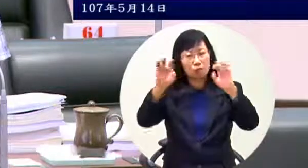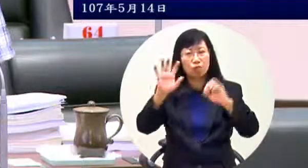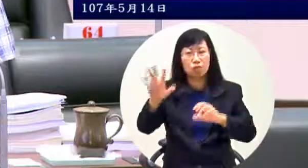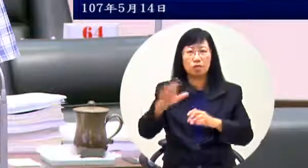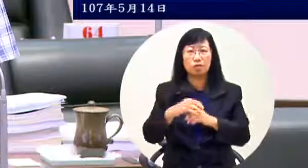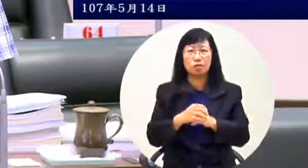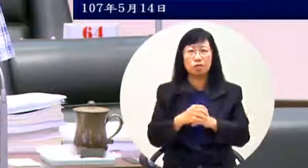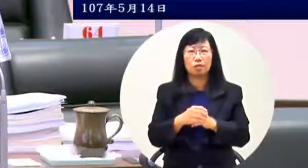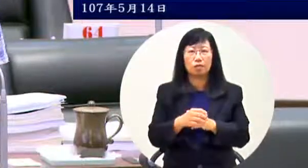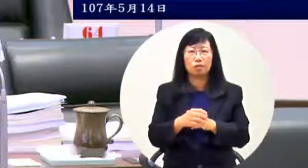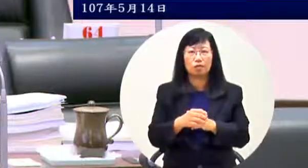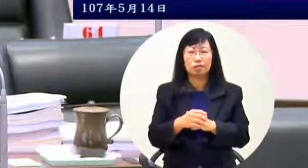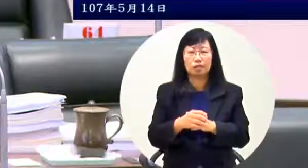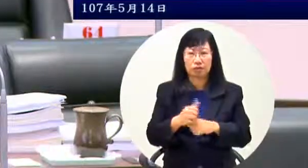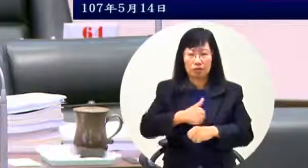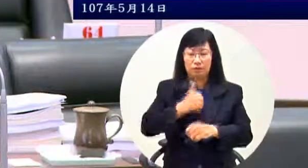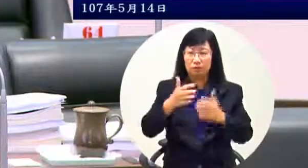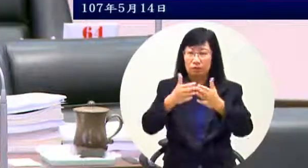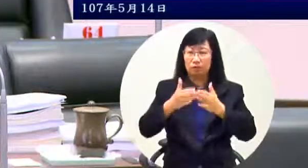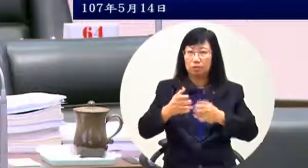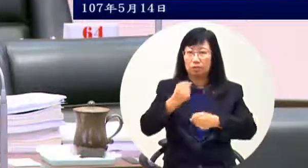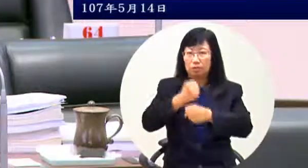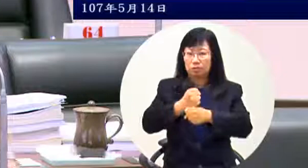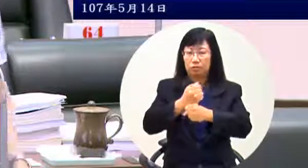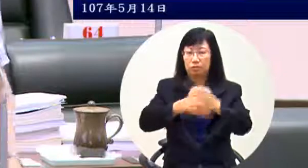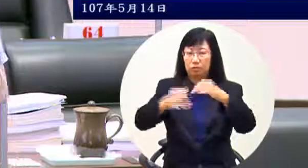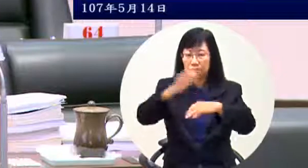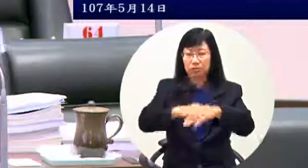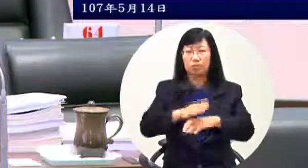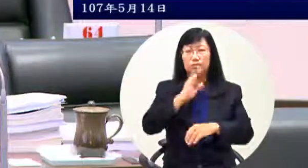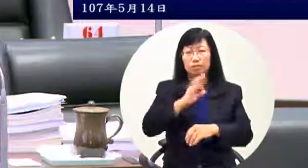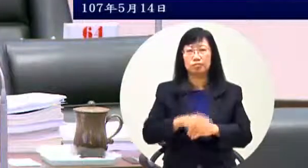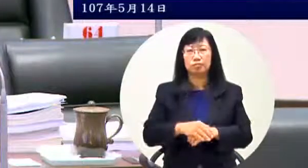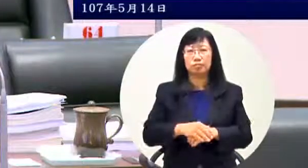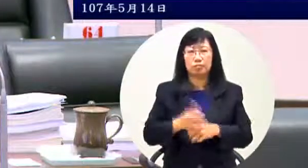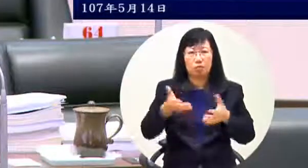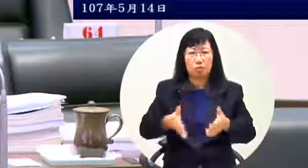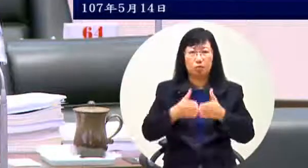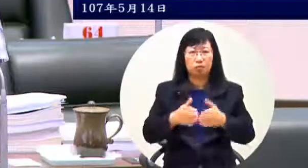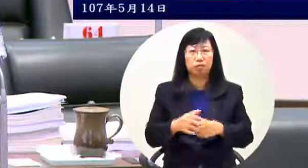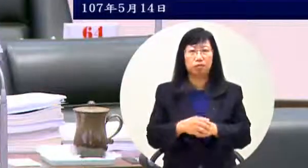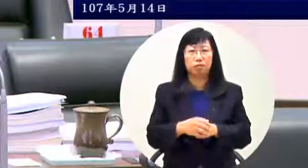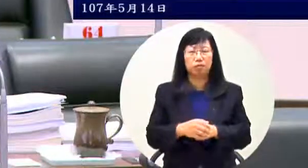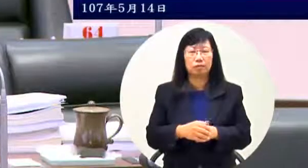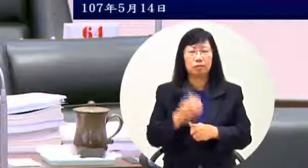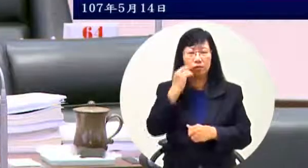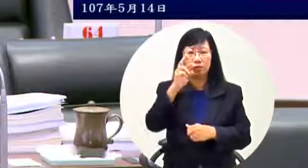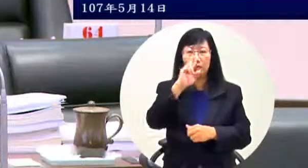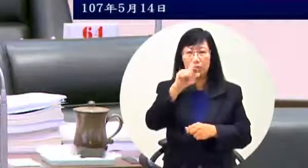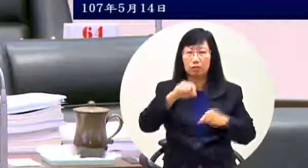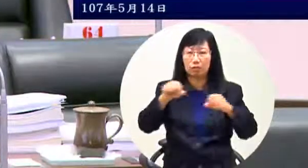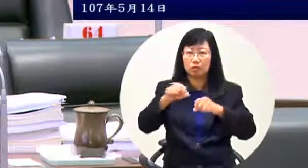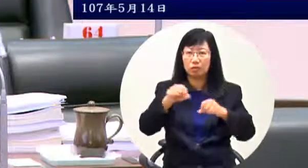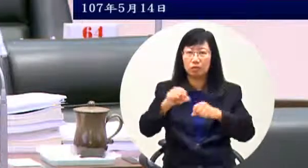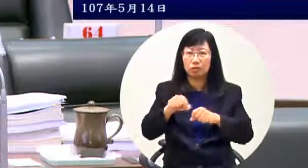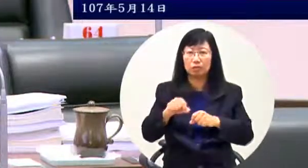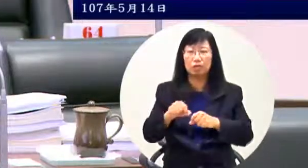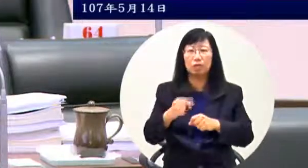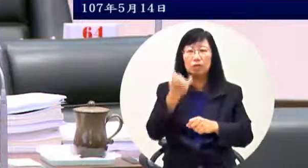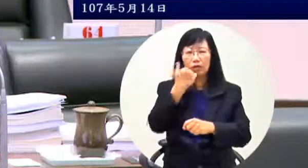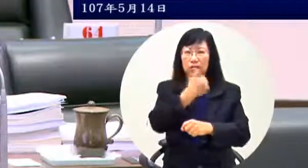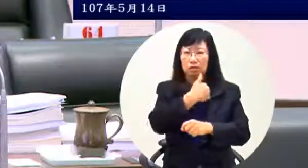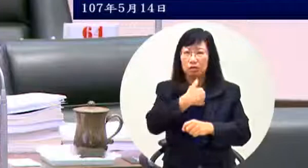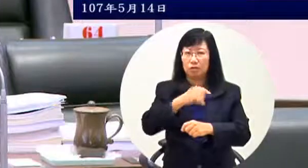现，这很重要的哈。我想错误的决策是比贪污还严重。我记一个例